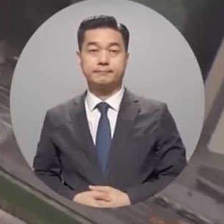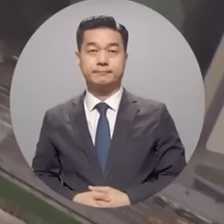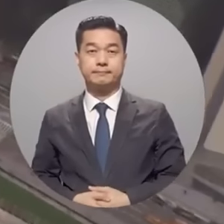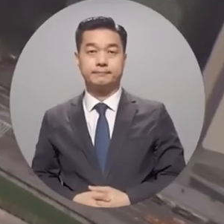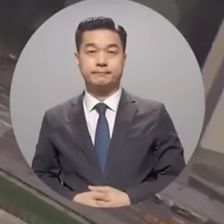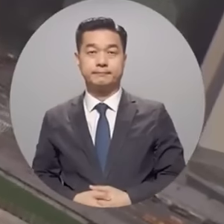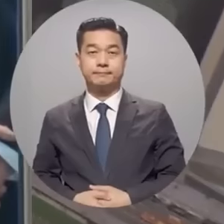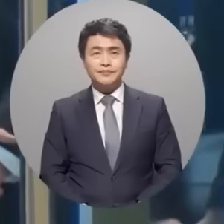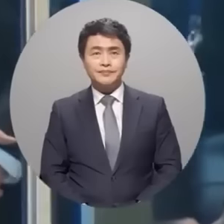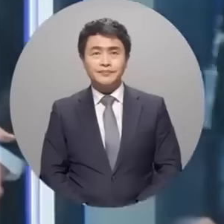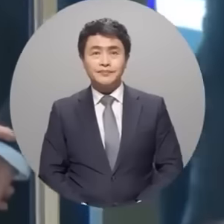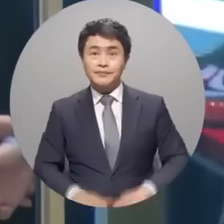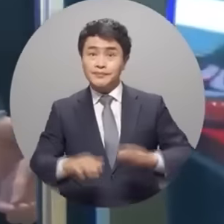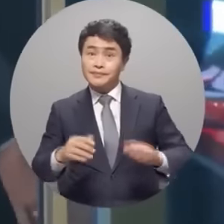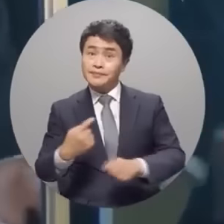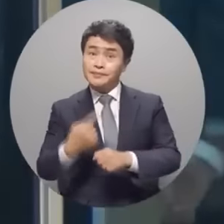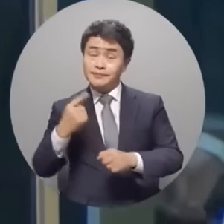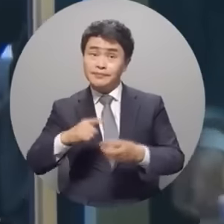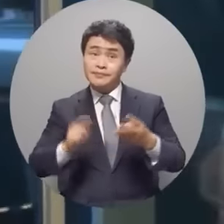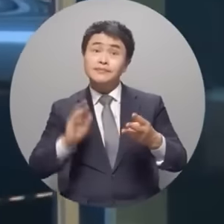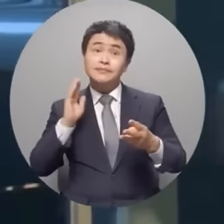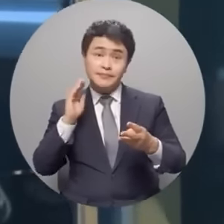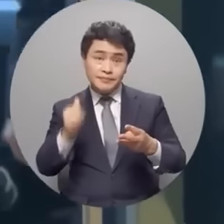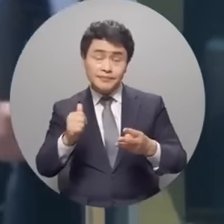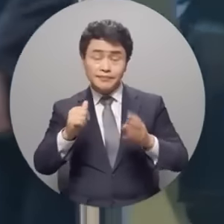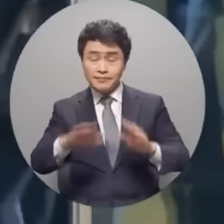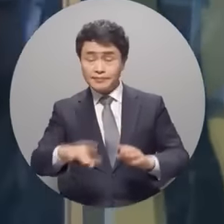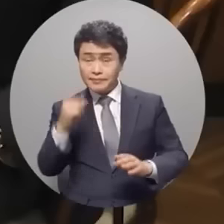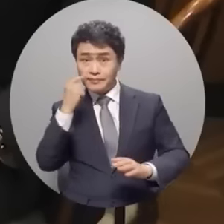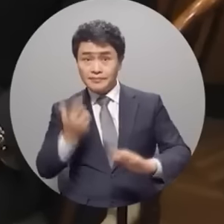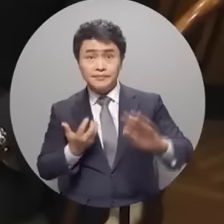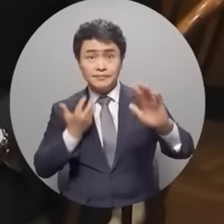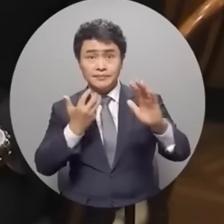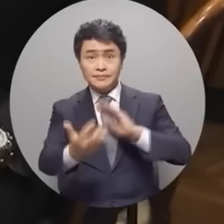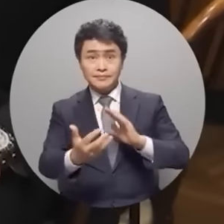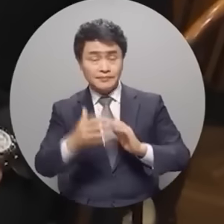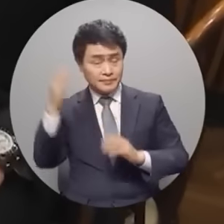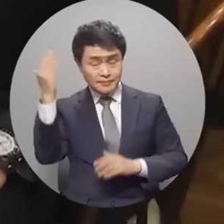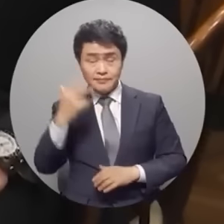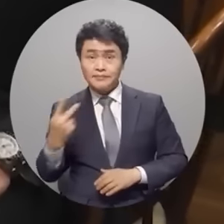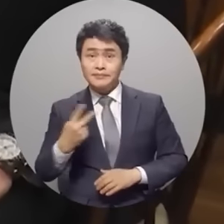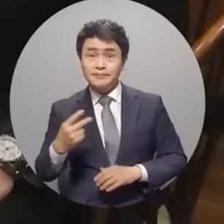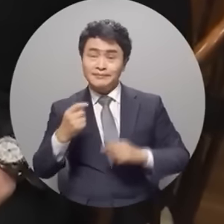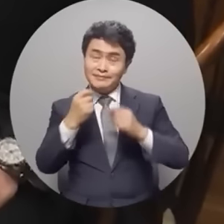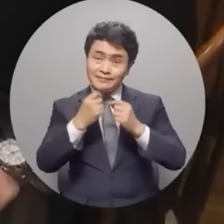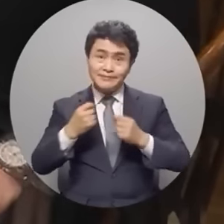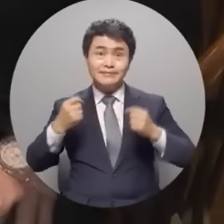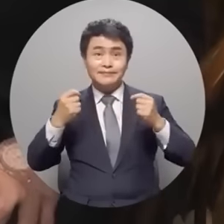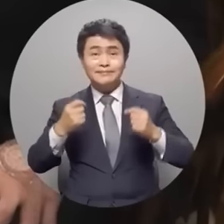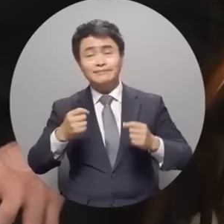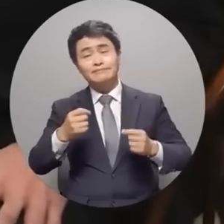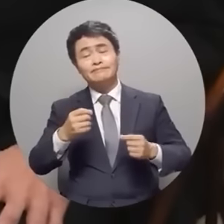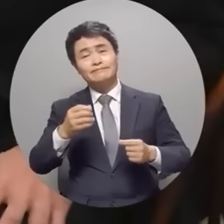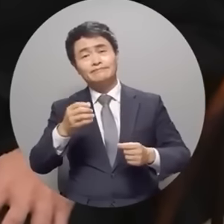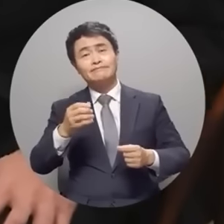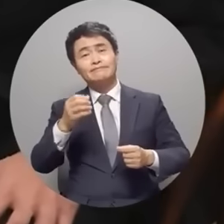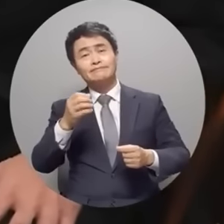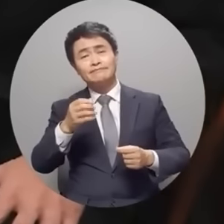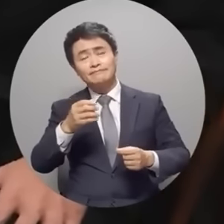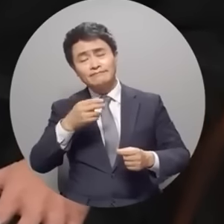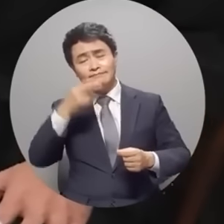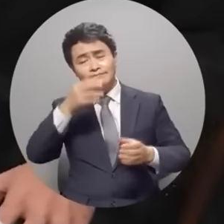나세웅입니다. 지난해 윤석열 대통령의 첫 일본 방문. 한일 정상은 환한 미소로 술잔을 부딪히며